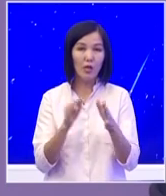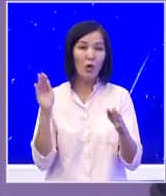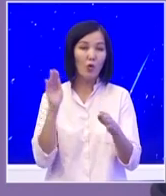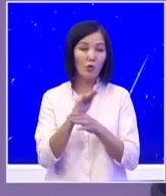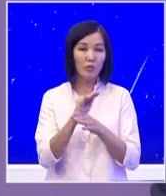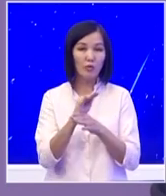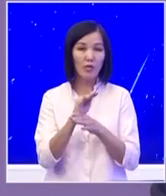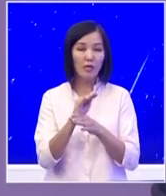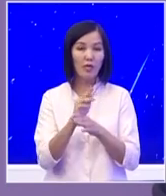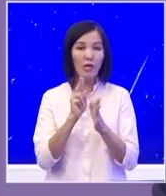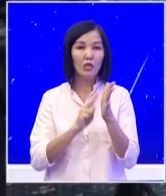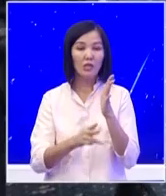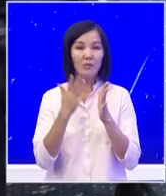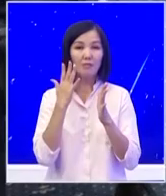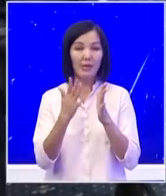қосымша